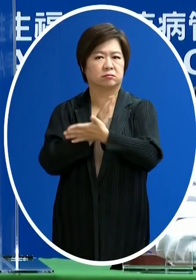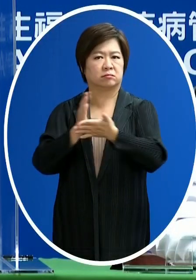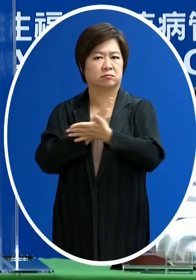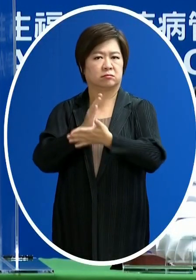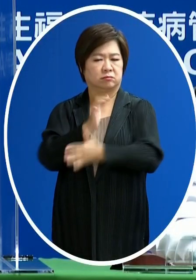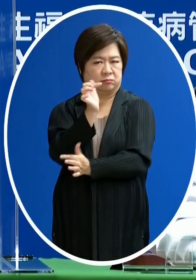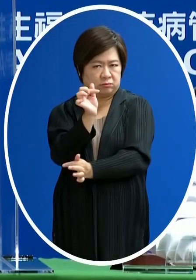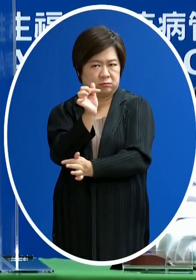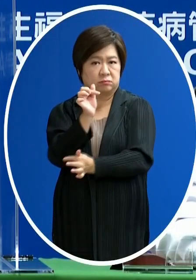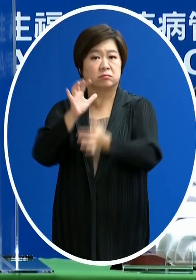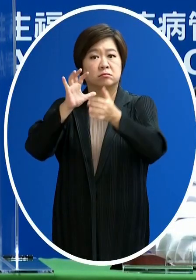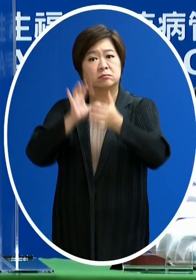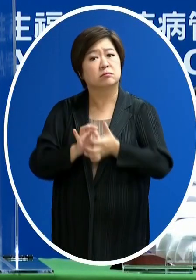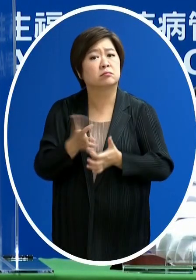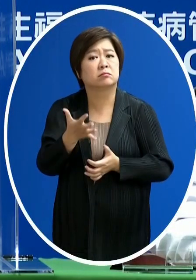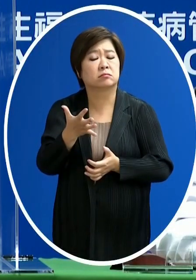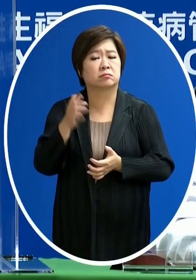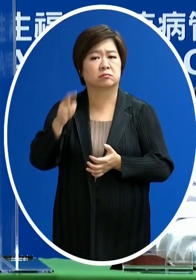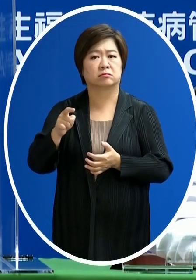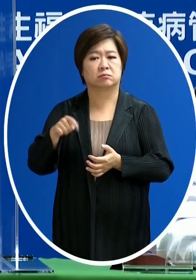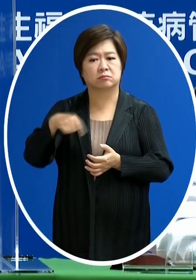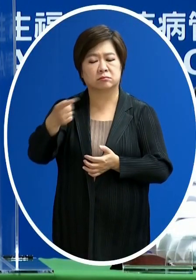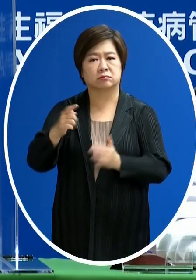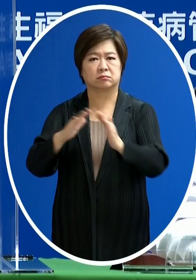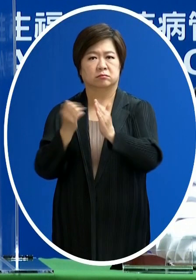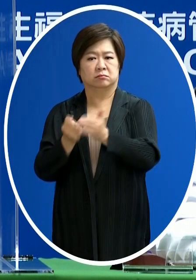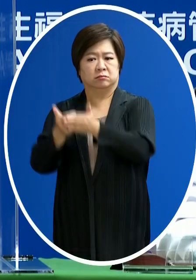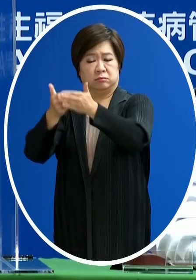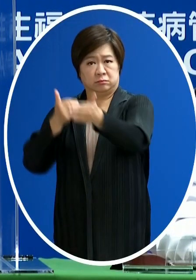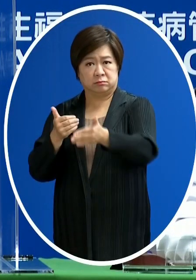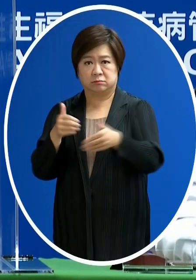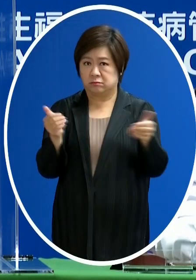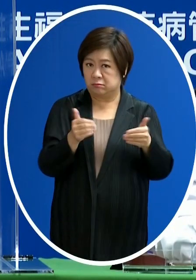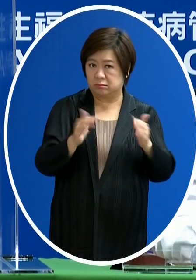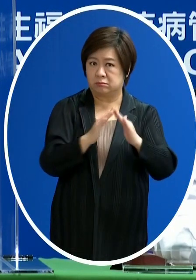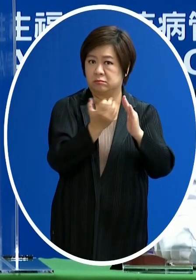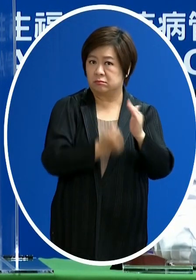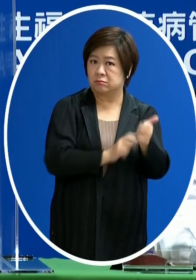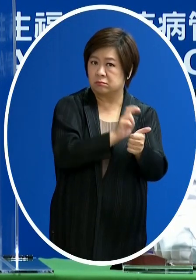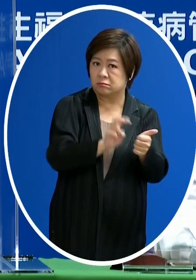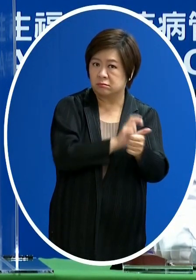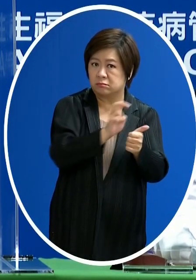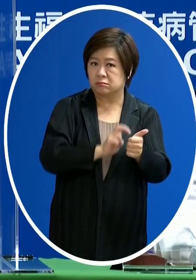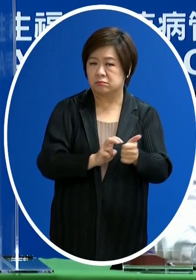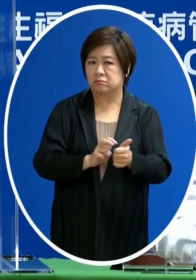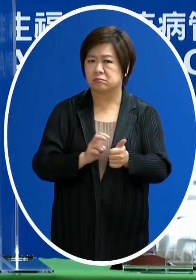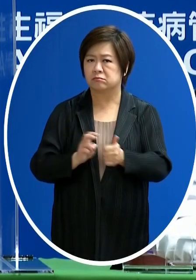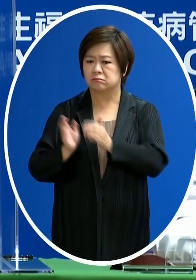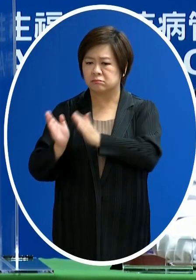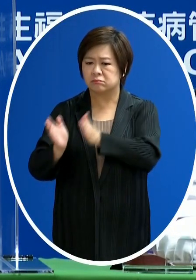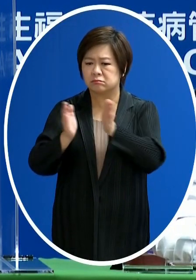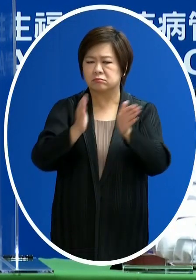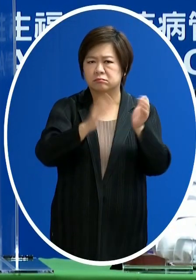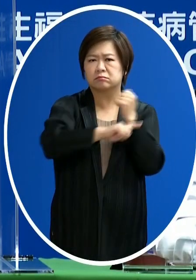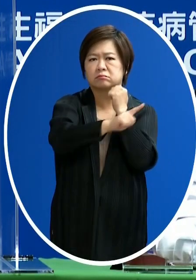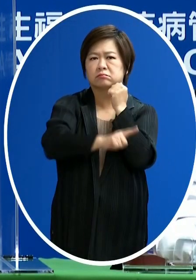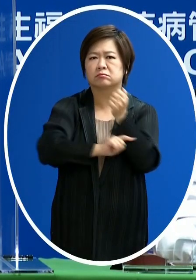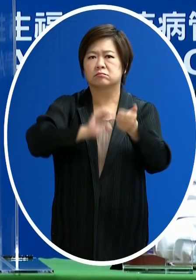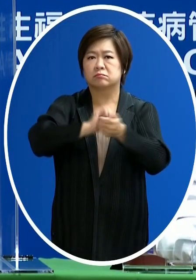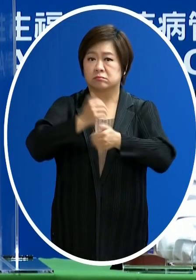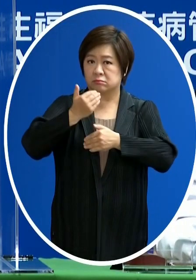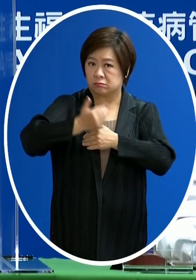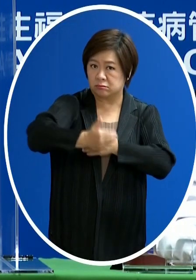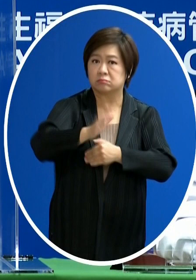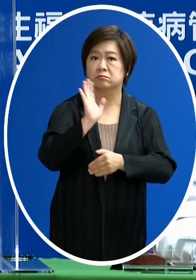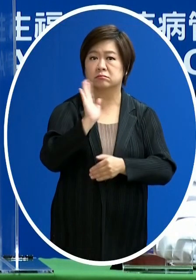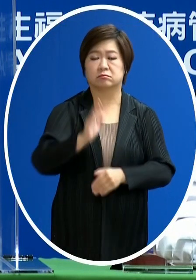面它牵涉到有一些可能需要隔离或隔离治疗或者居家照护等等，都有一些法定的程序，所以